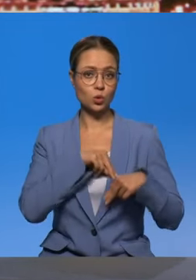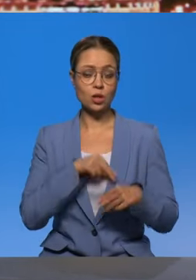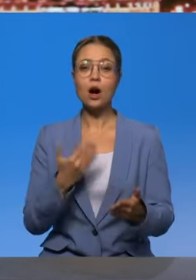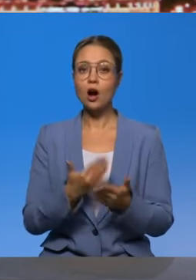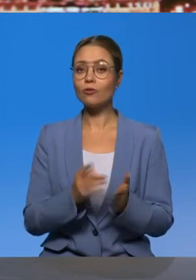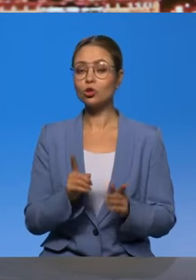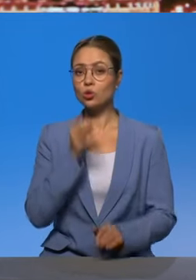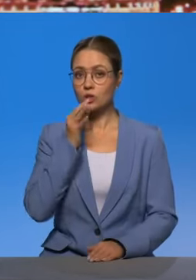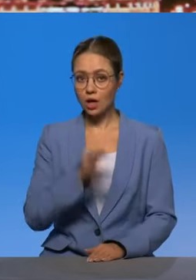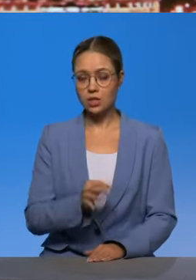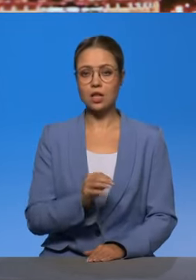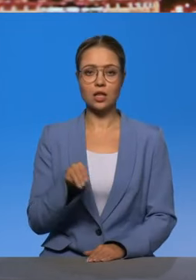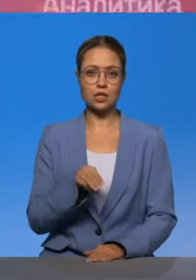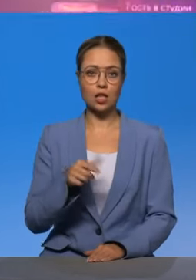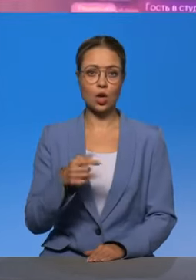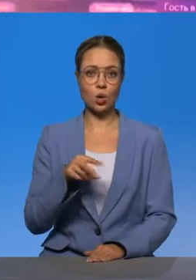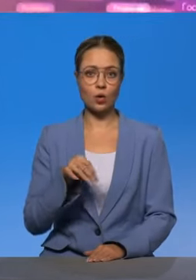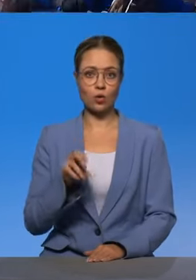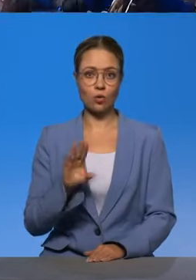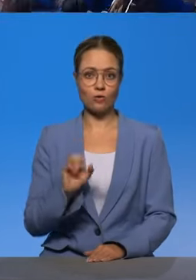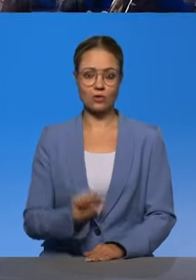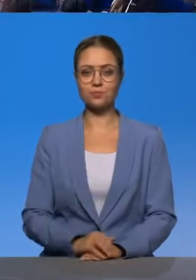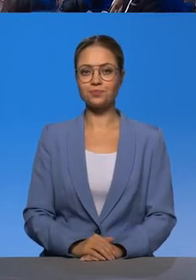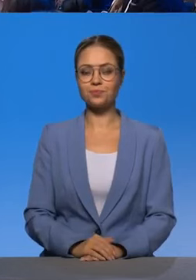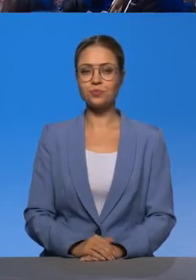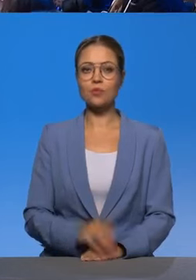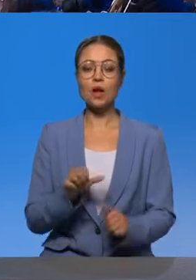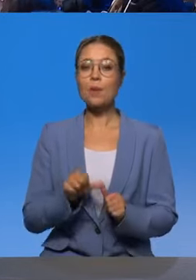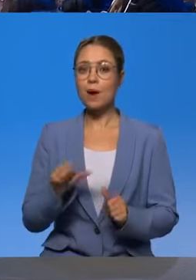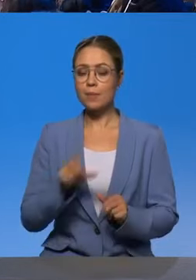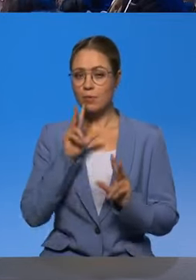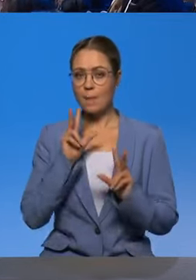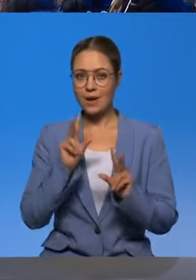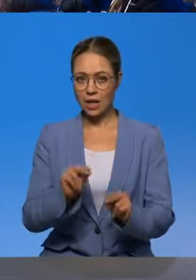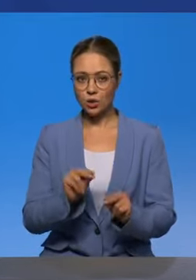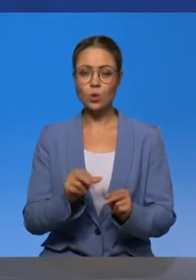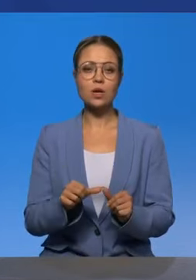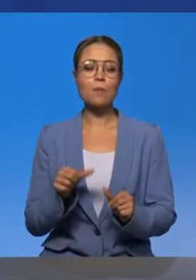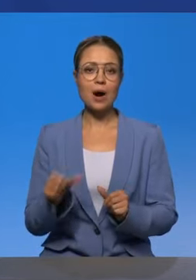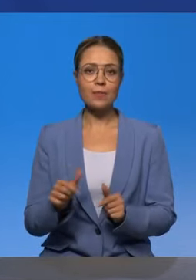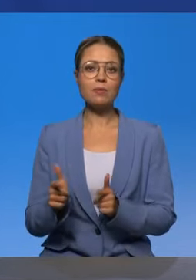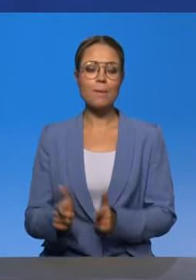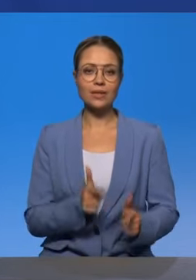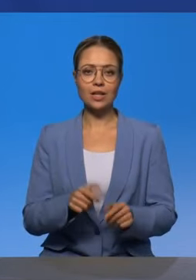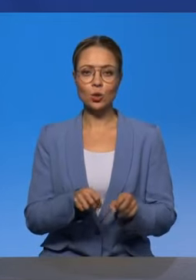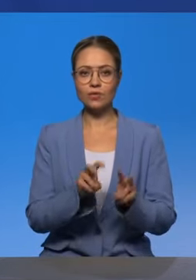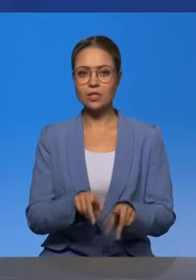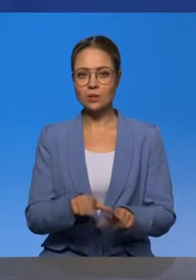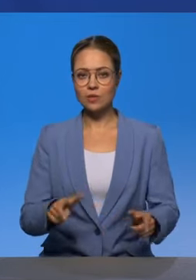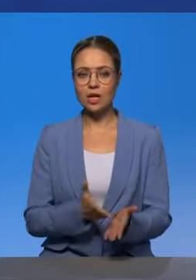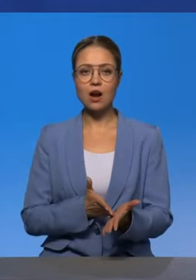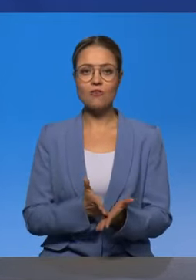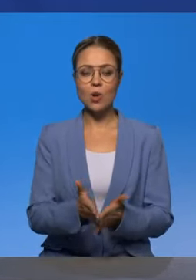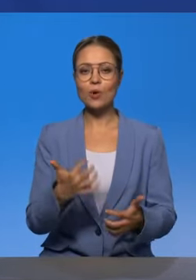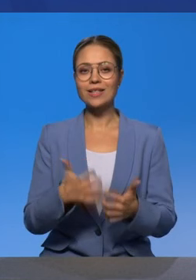Татьяна Голикова. Давайте послушаем. Кроме прогноза, кроме подготовки специалистов в рамках